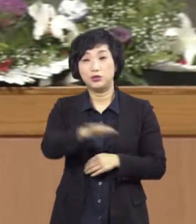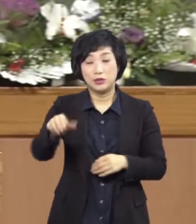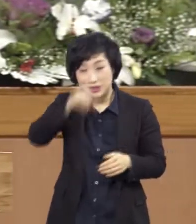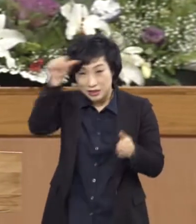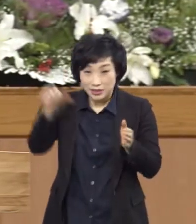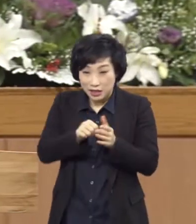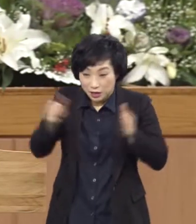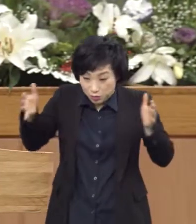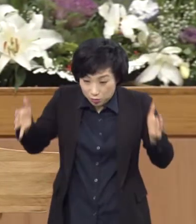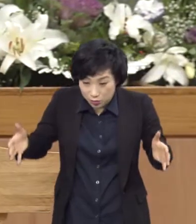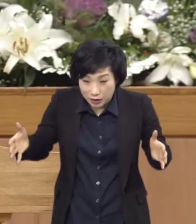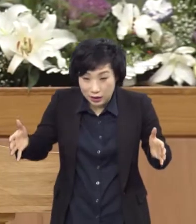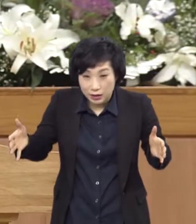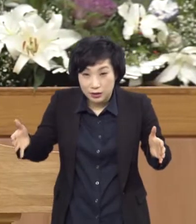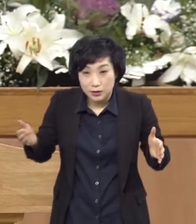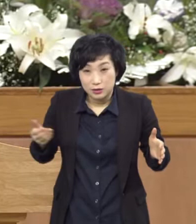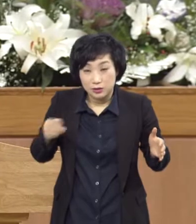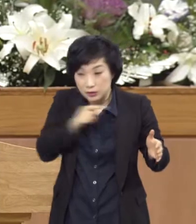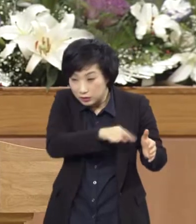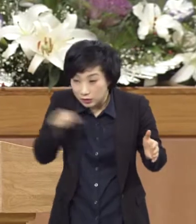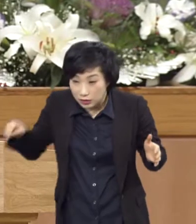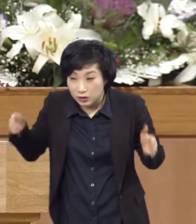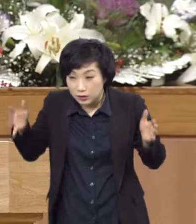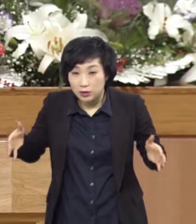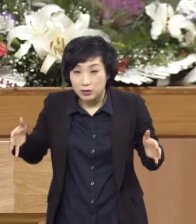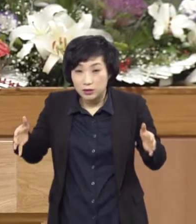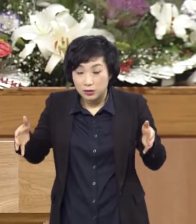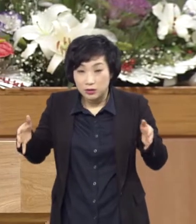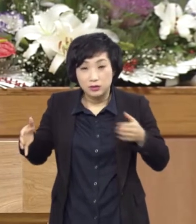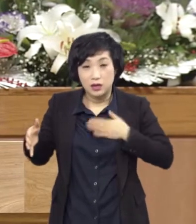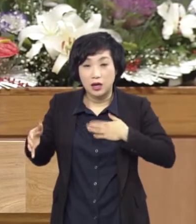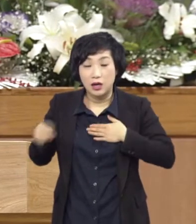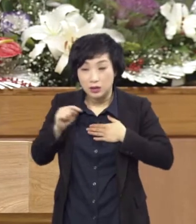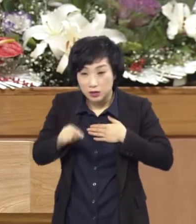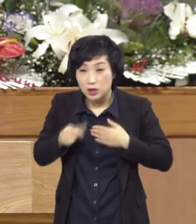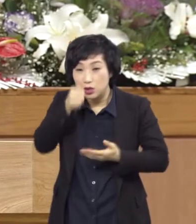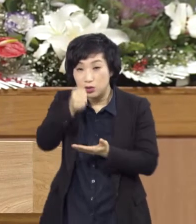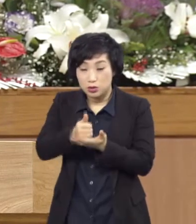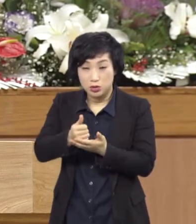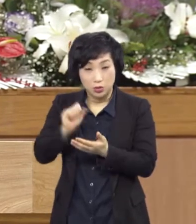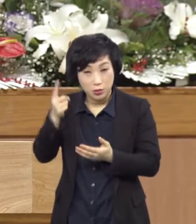한평생 동안 내가 죄로 말미암아